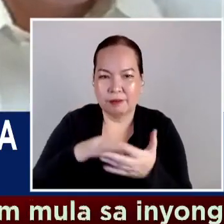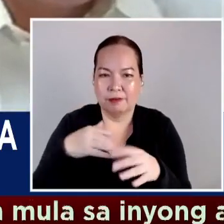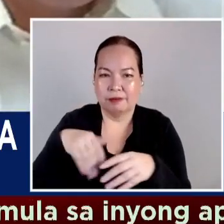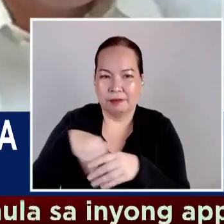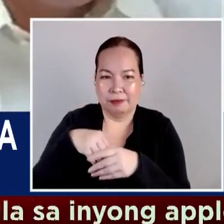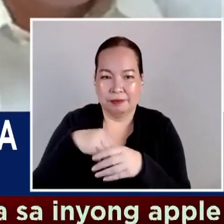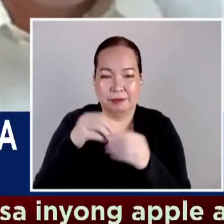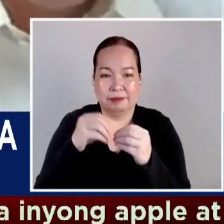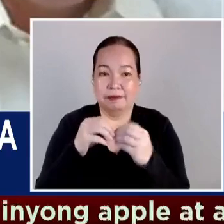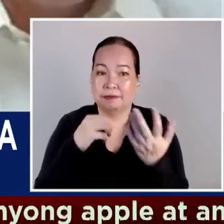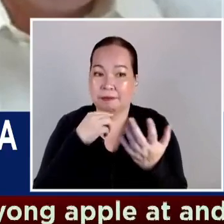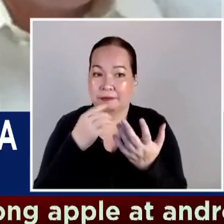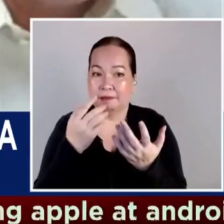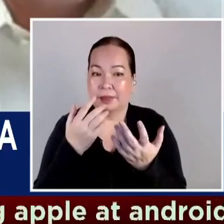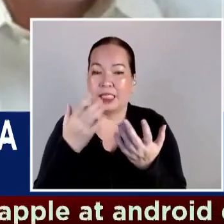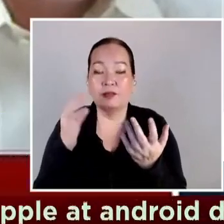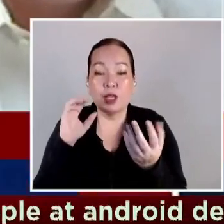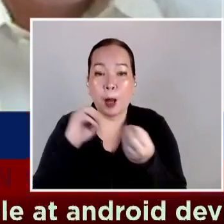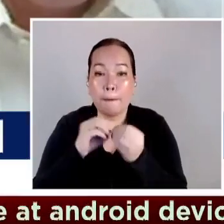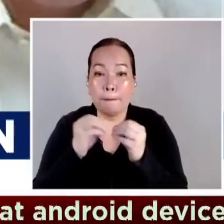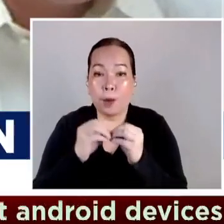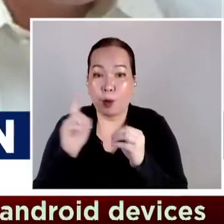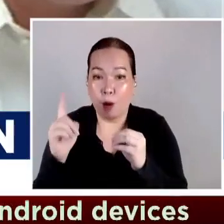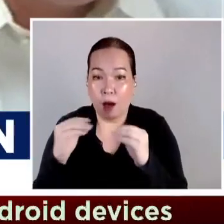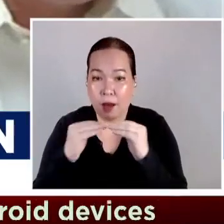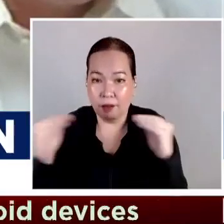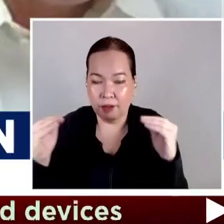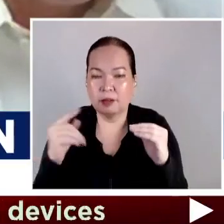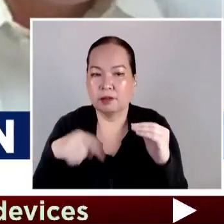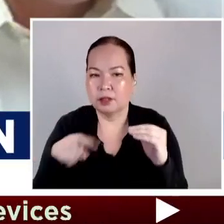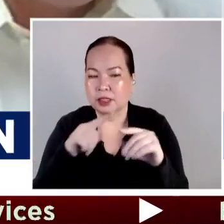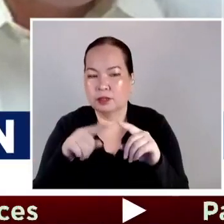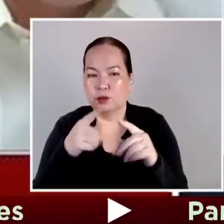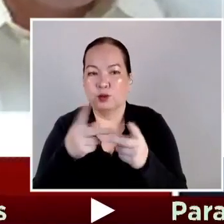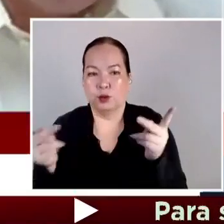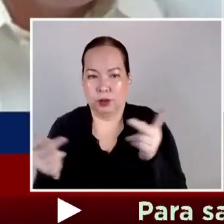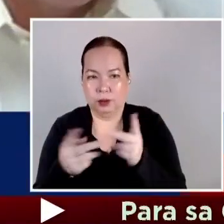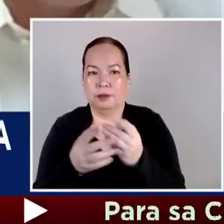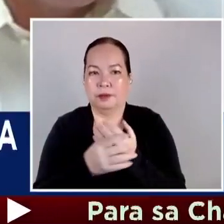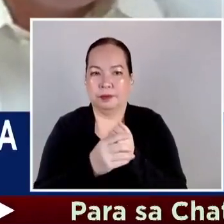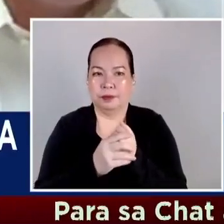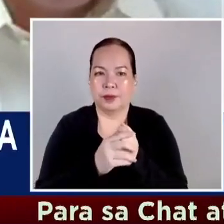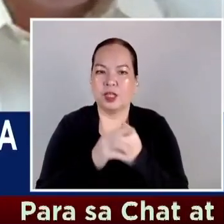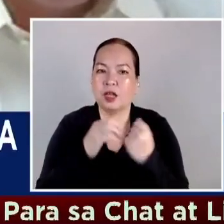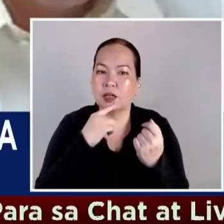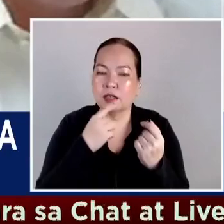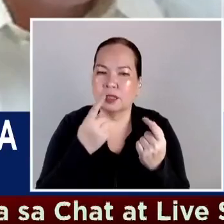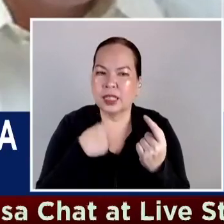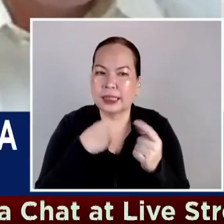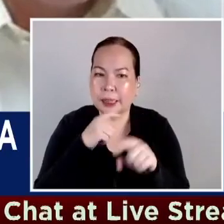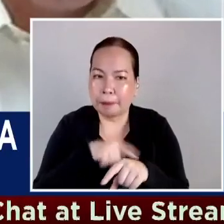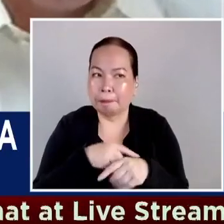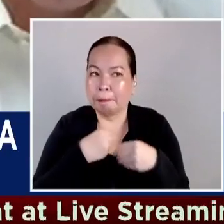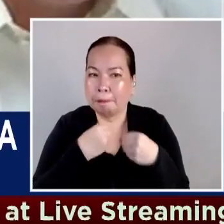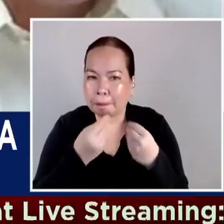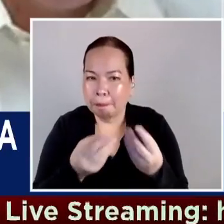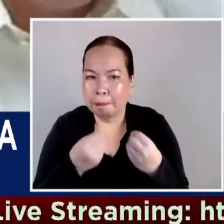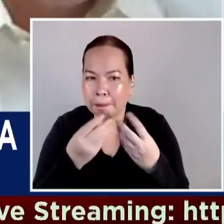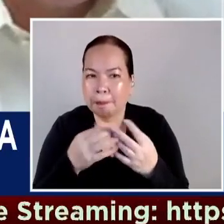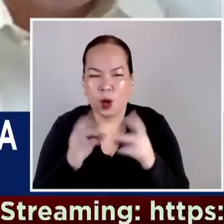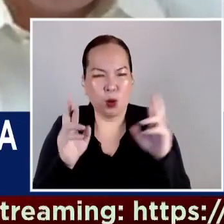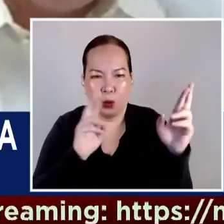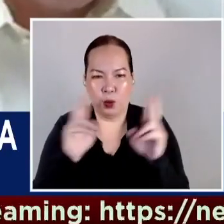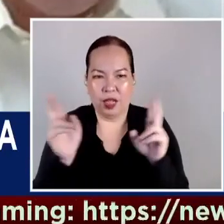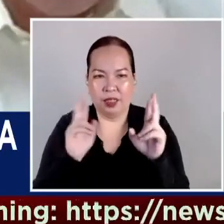panahon, itong break na ito ay gugugulin para 100% ay maging handa ang ating